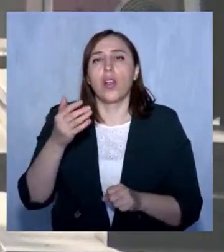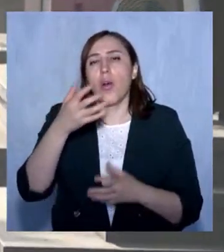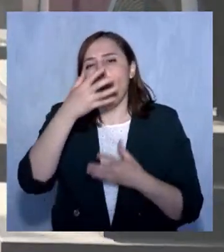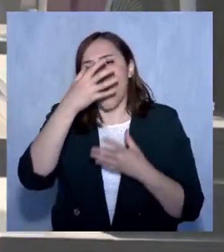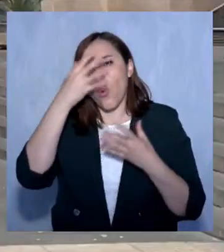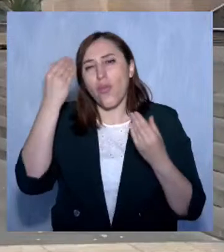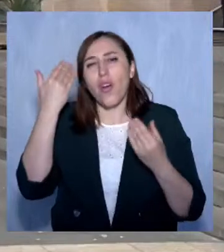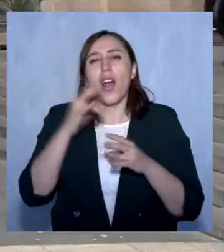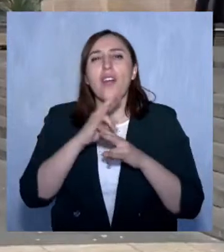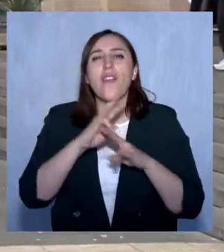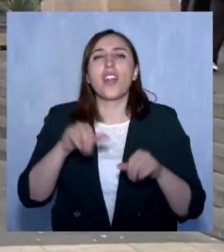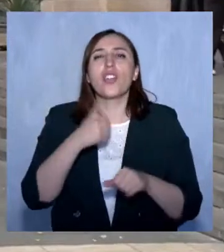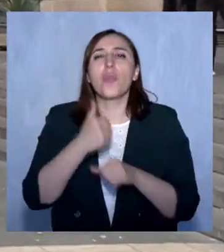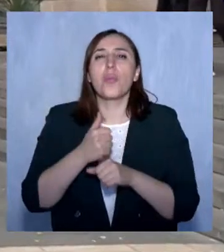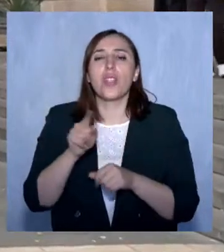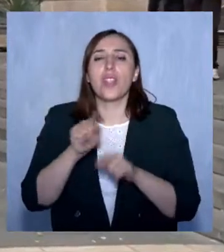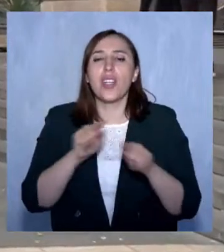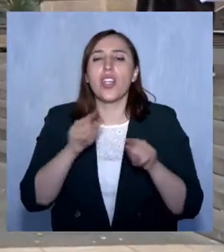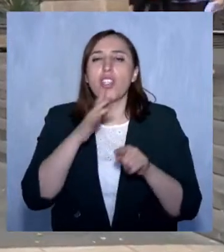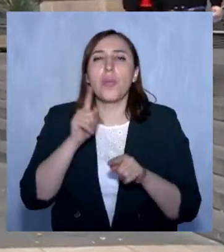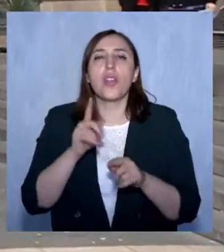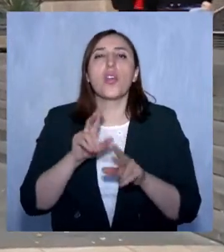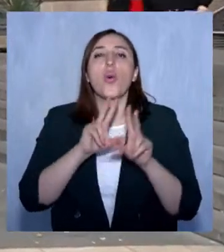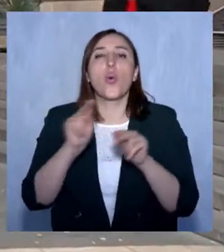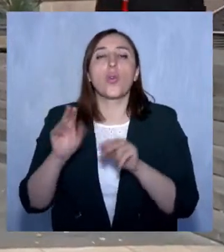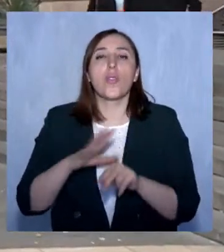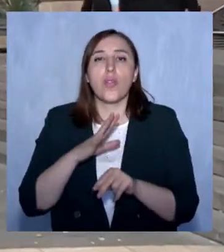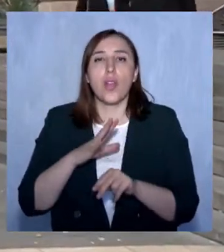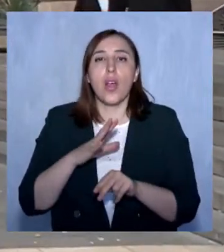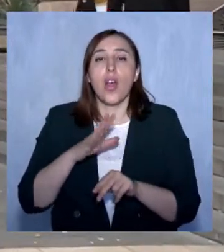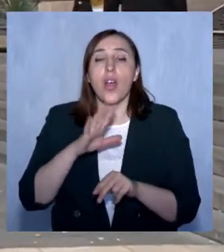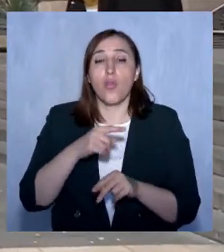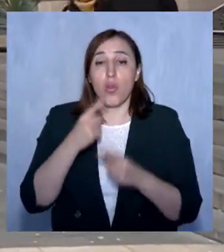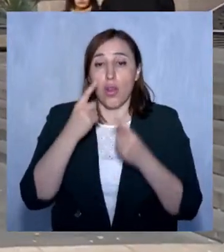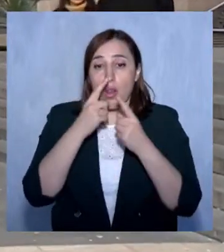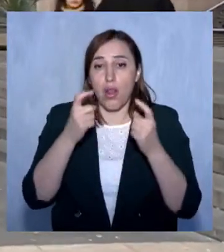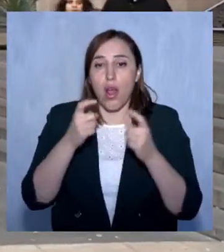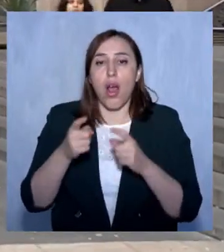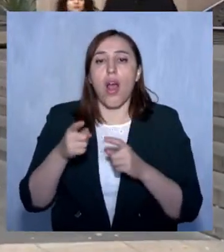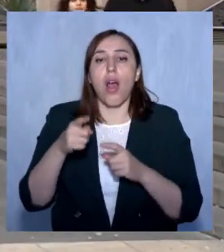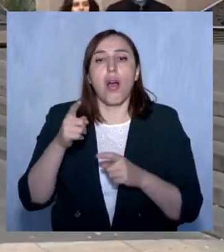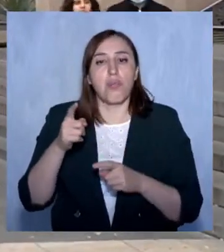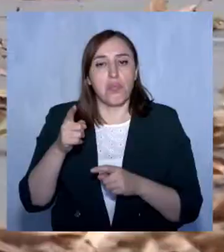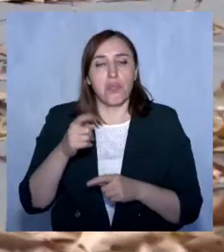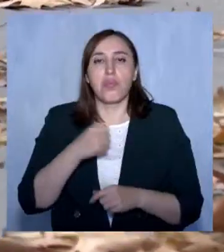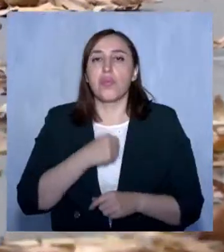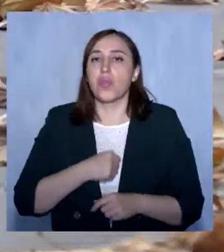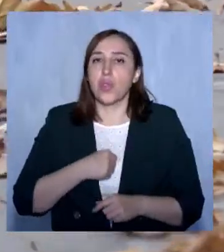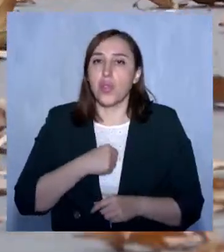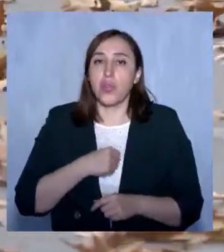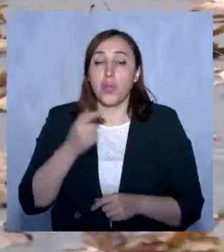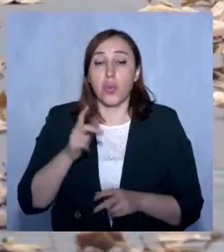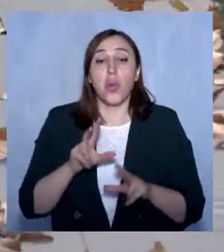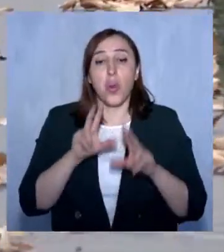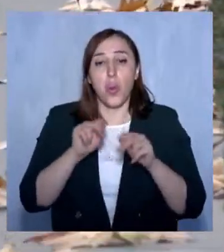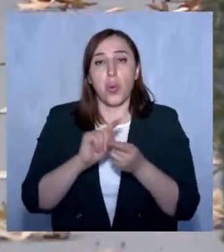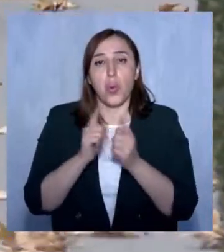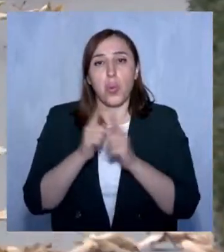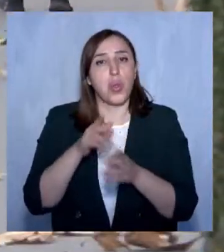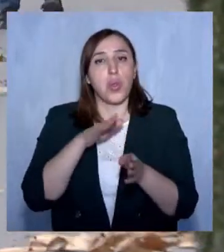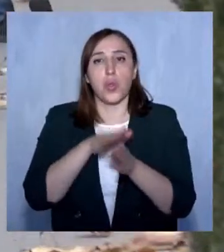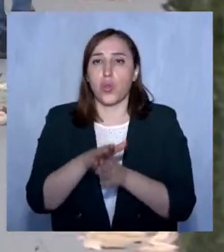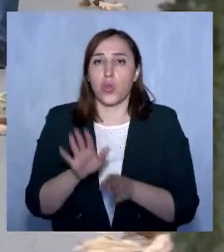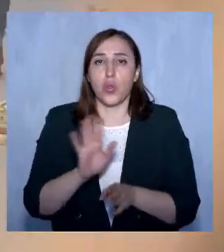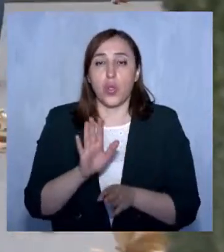վարճապետին ախնդրական խոստման մասին։ Հիշեցումից հետո մի մասը շատ կտրուկ արձագանքեց պնդելով, թե հերտական խոստումը չկատարաց